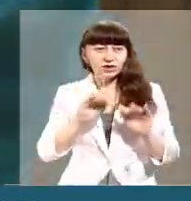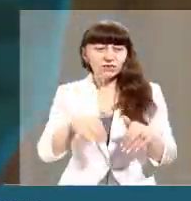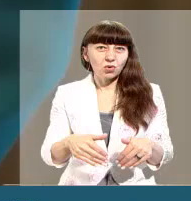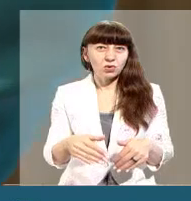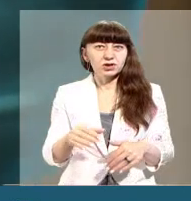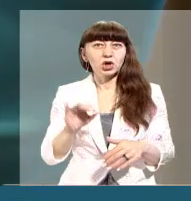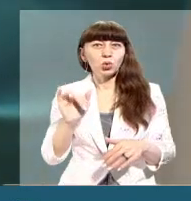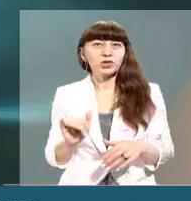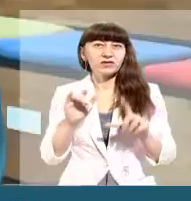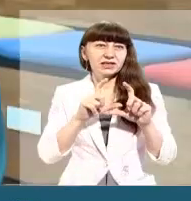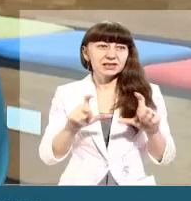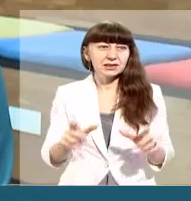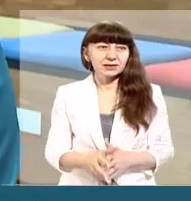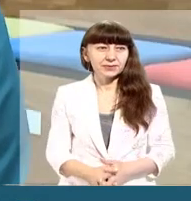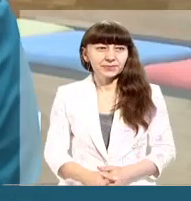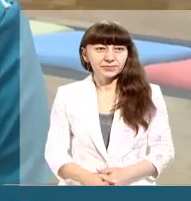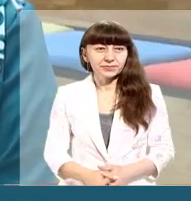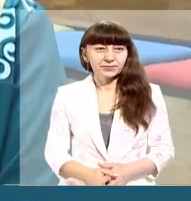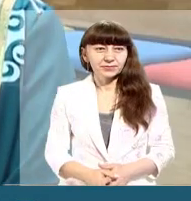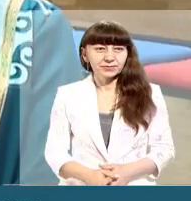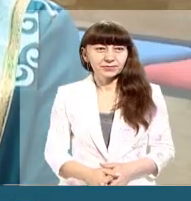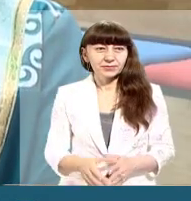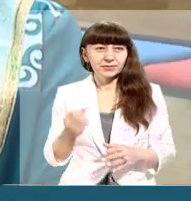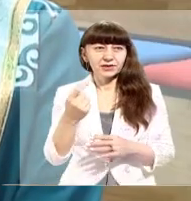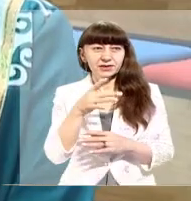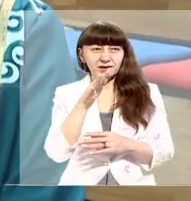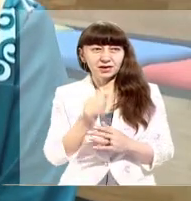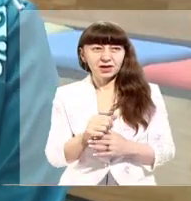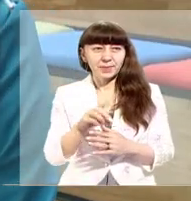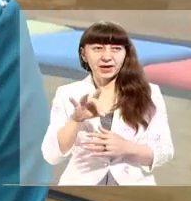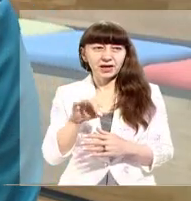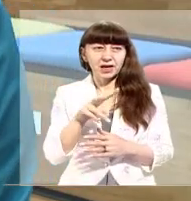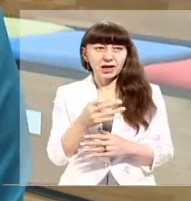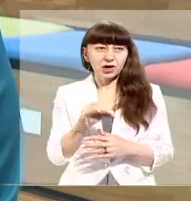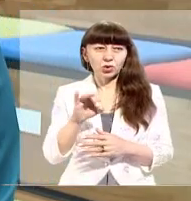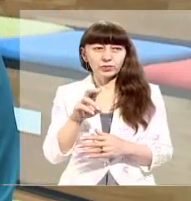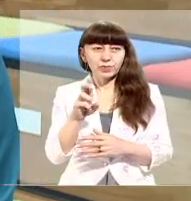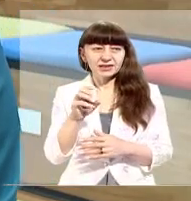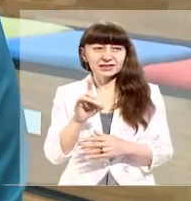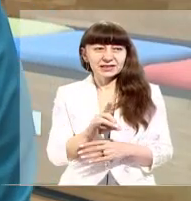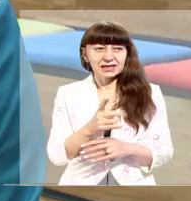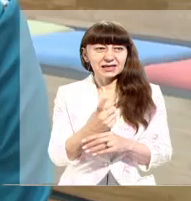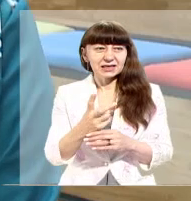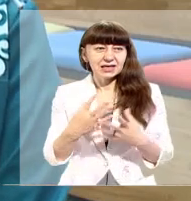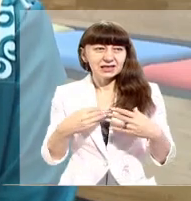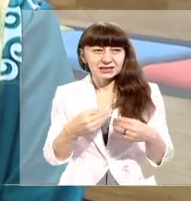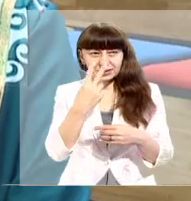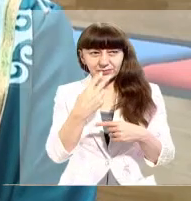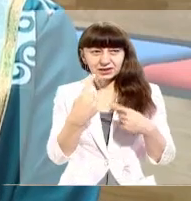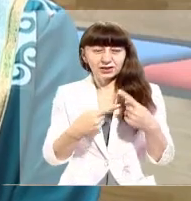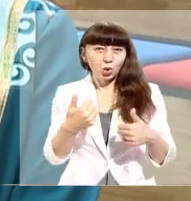колледжах и университетах. Она уже несколько лет идет, Мерили от Басе. Но так как это